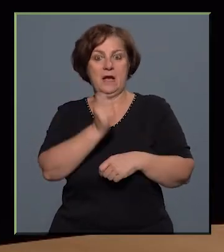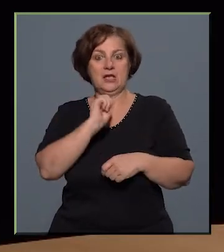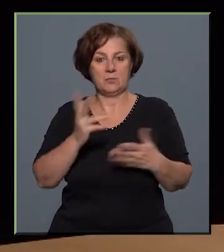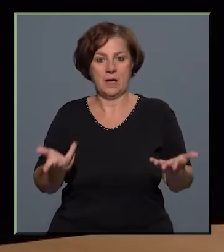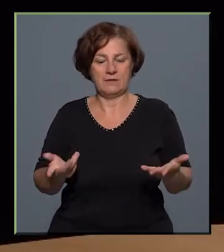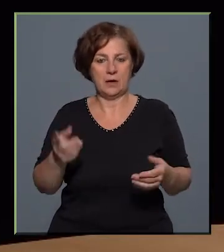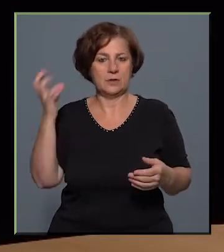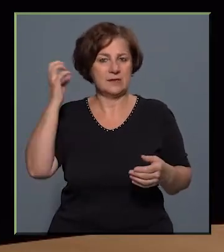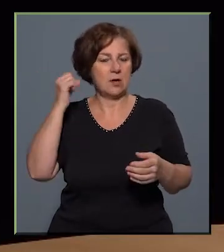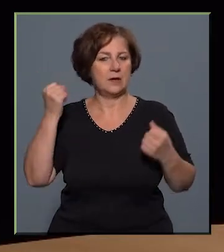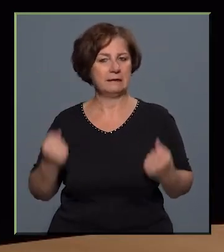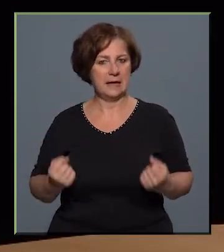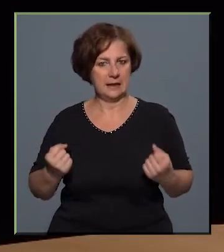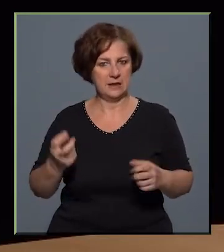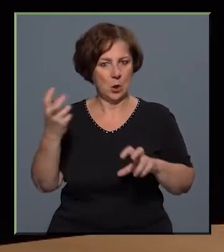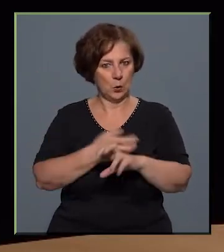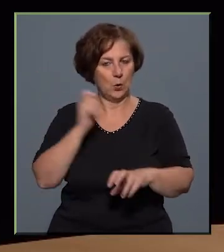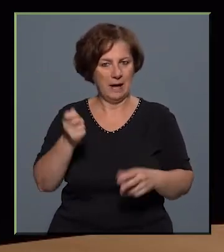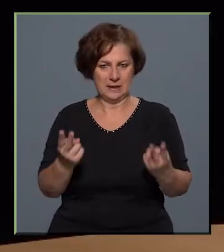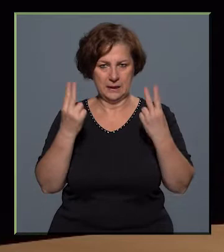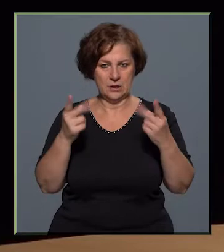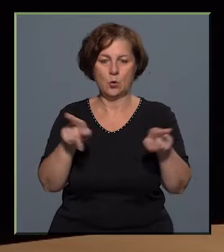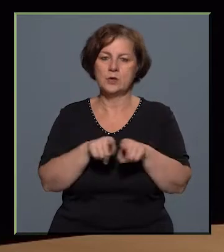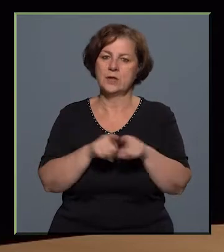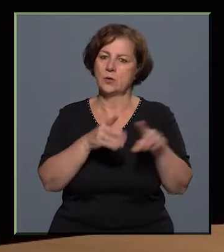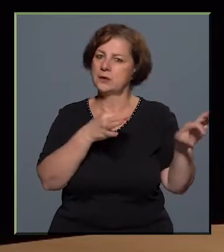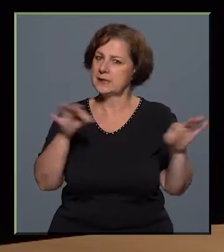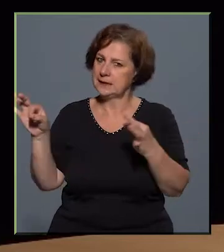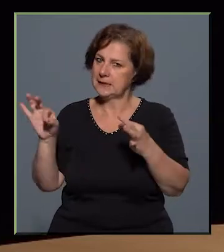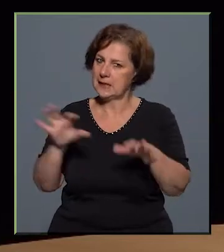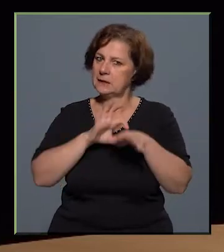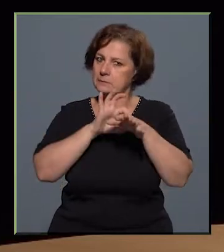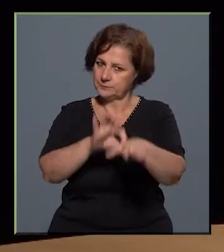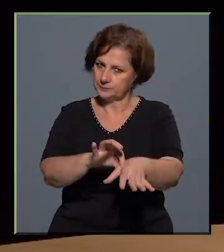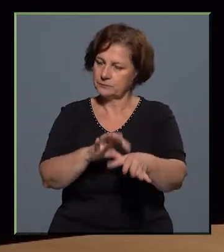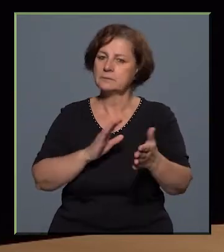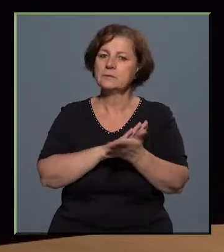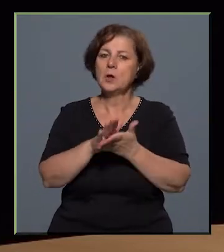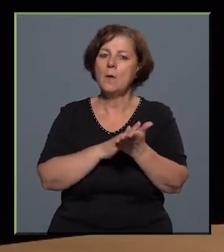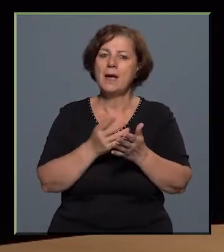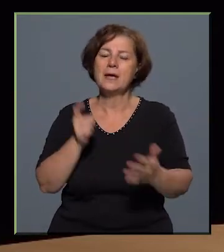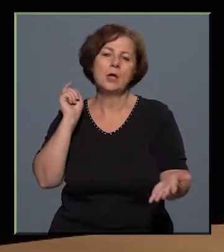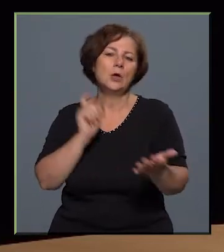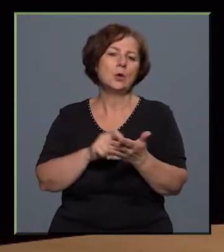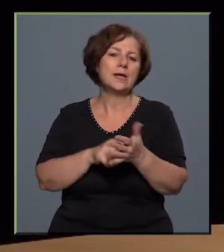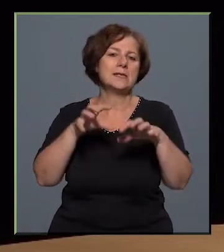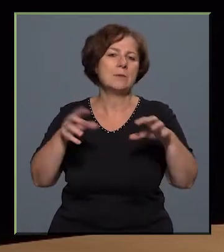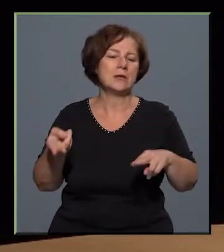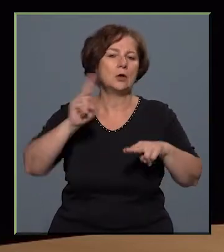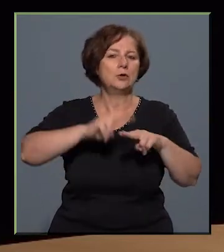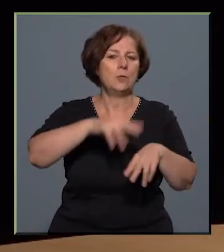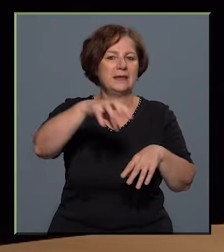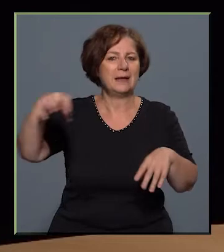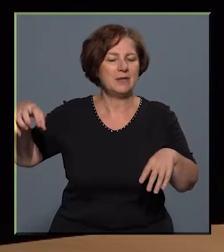hogy ez az zajterhelés Kőbányán jelentős, ugyanazokat az intézkedéseket bevezeti, amelyet egyébként kötelező megtenni a